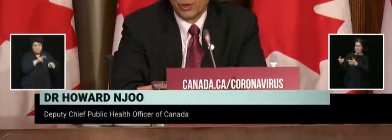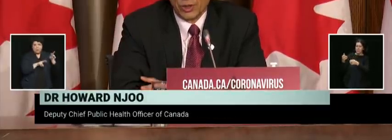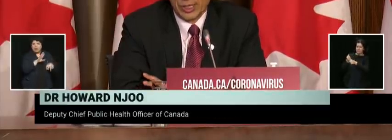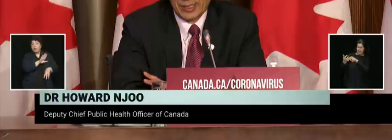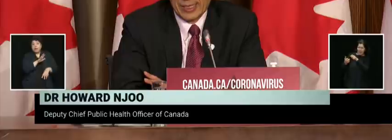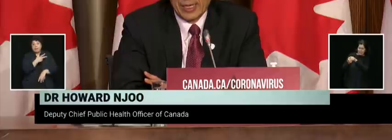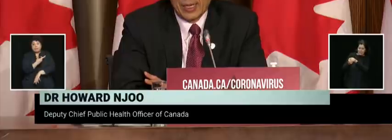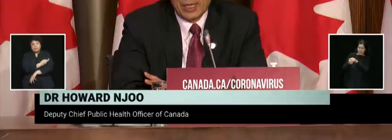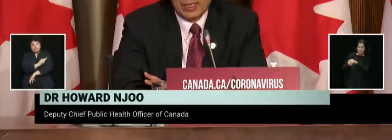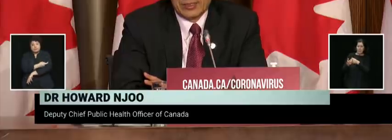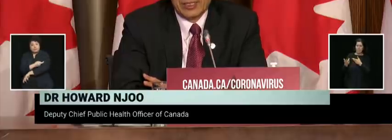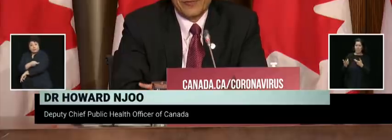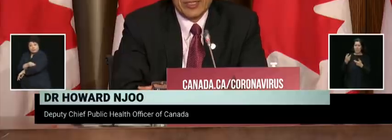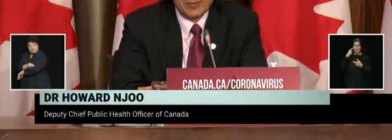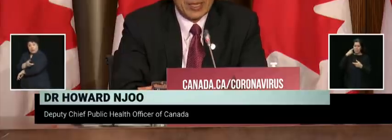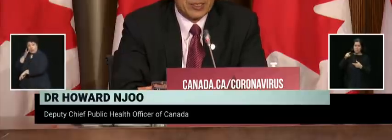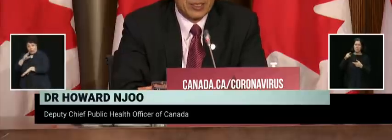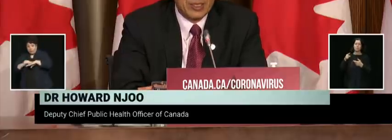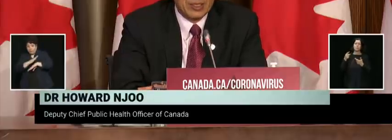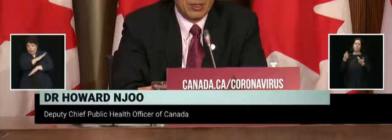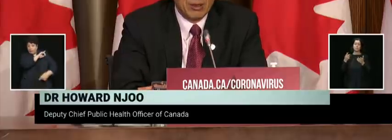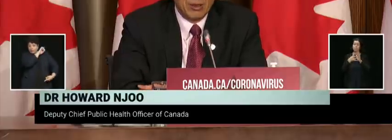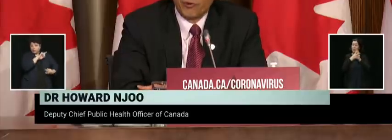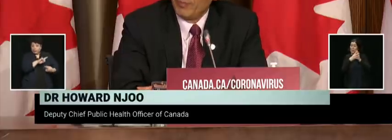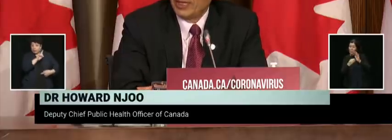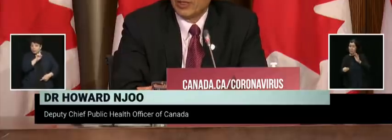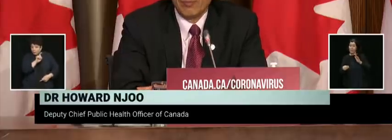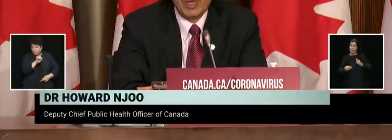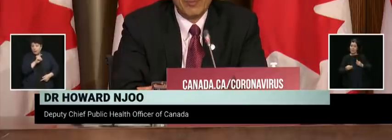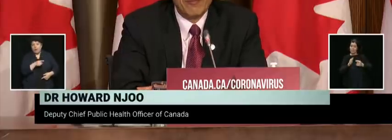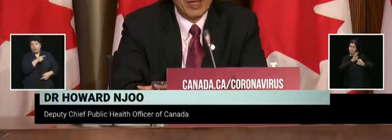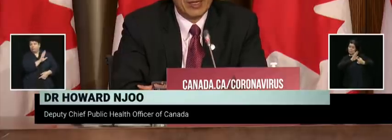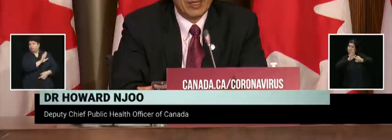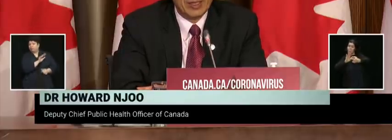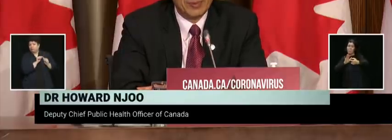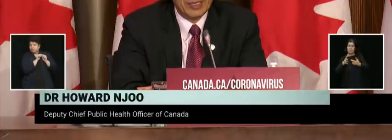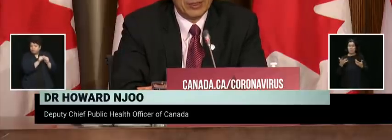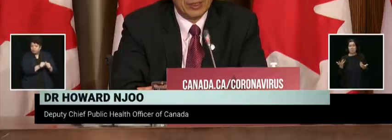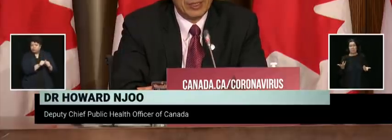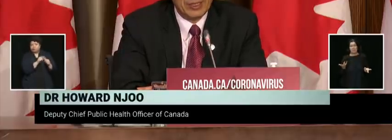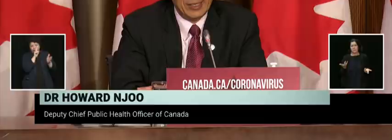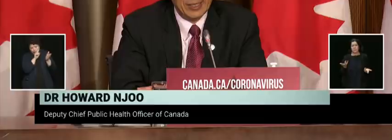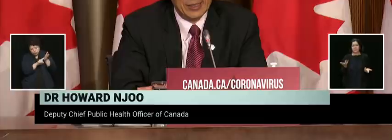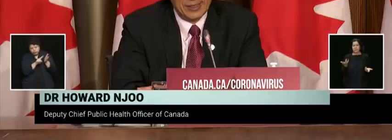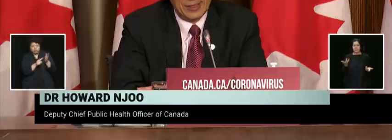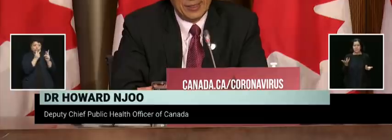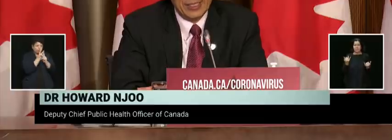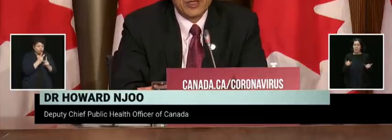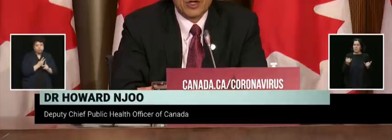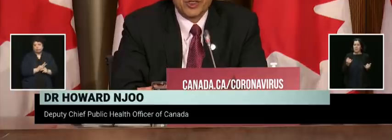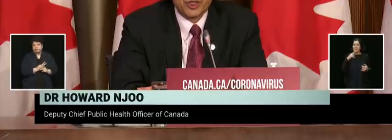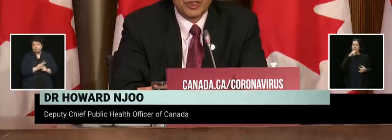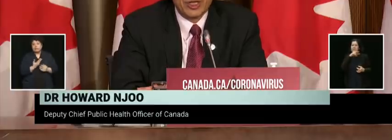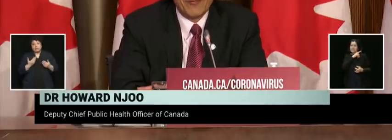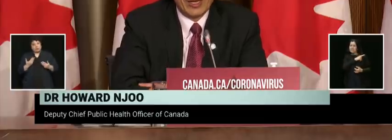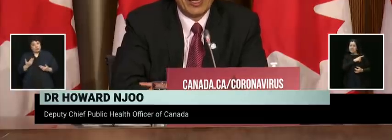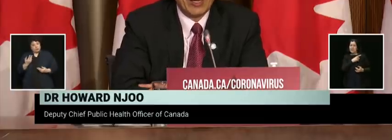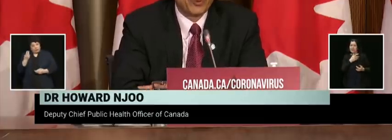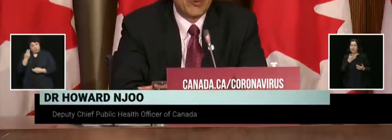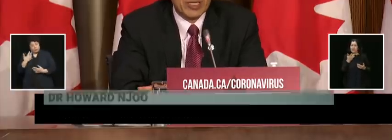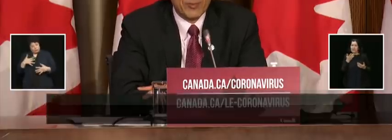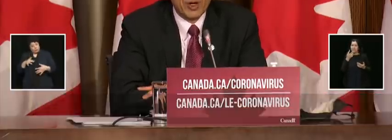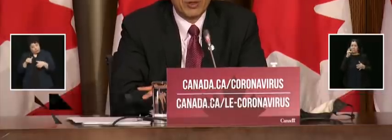en cours. C'est difficile parce qu'on voit maintenant, même avec peut-être les enjeux